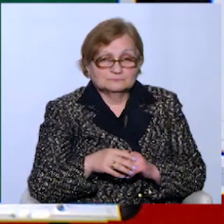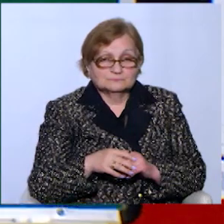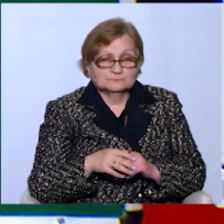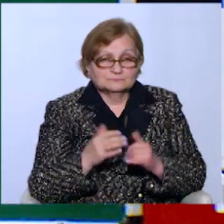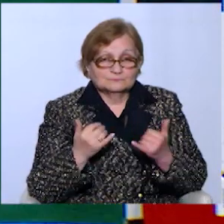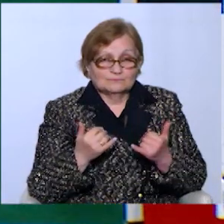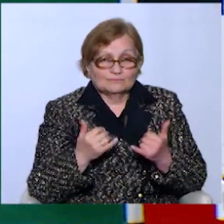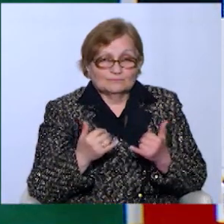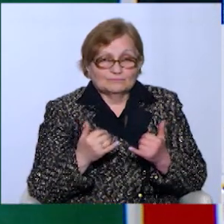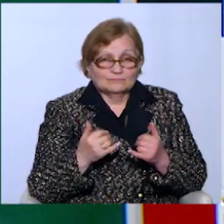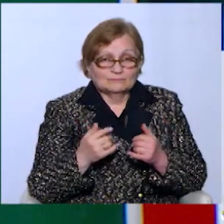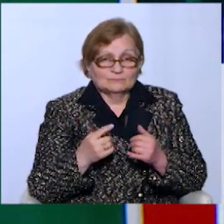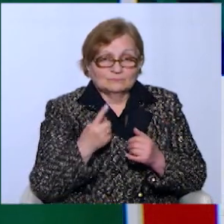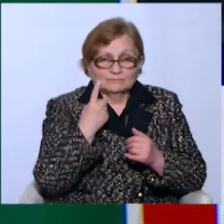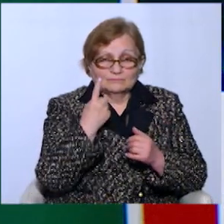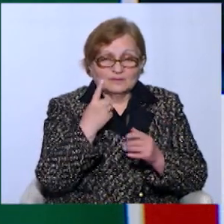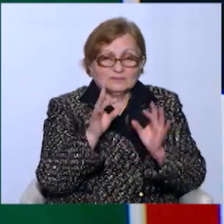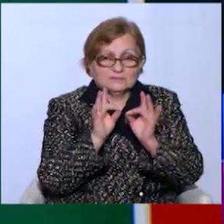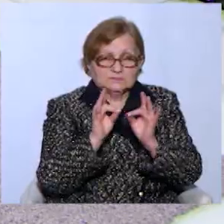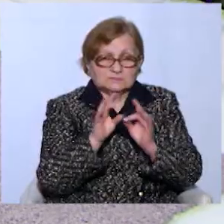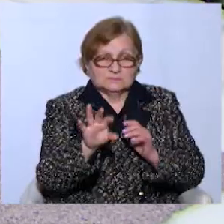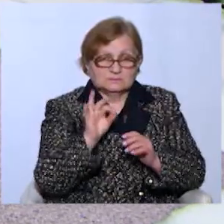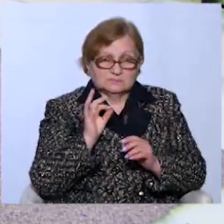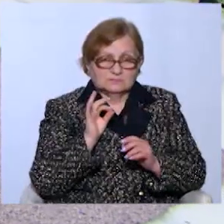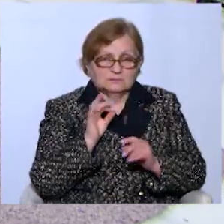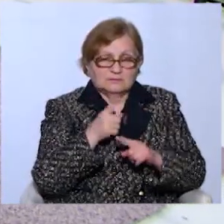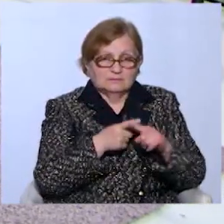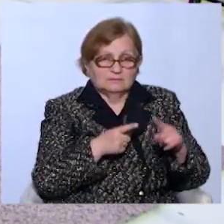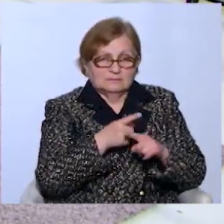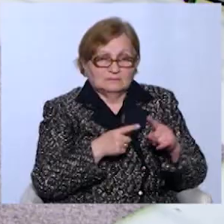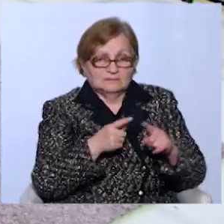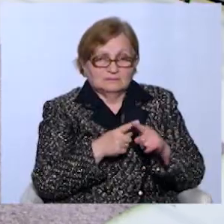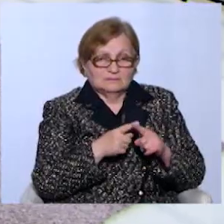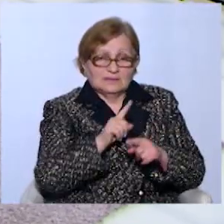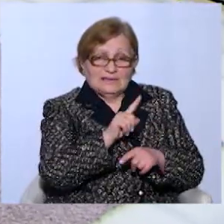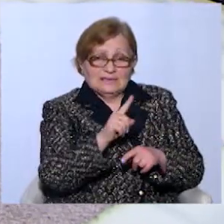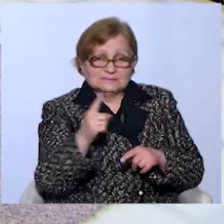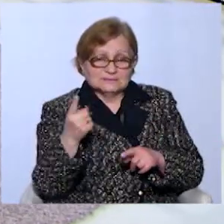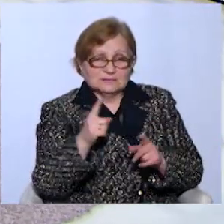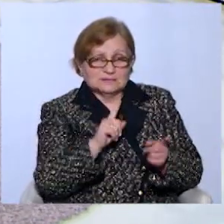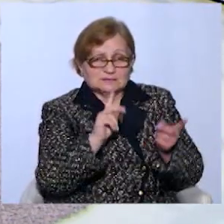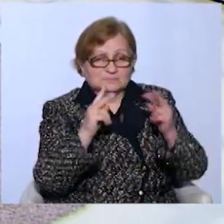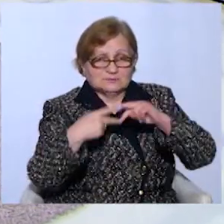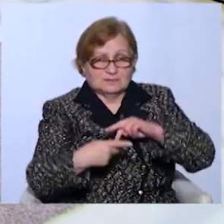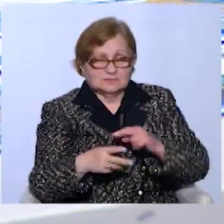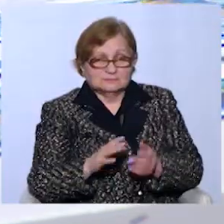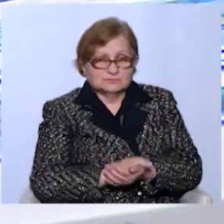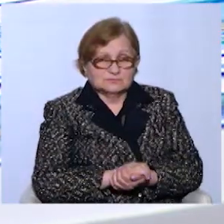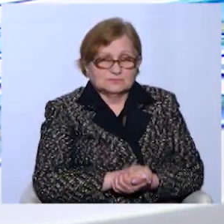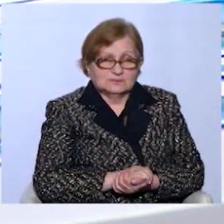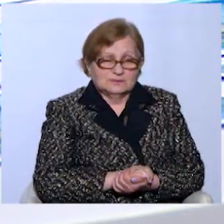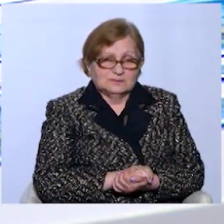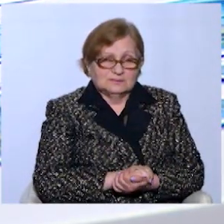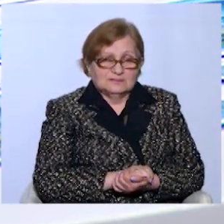ახლა ვიღებ 1 10 ლარიანს და ვახურდავებ 1 ლარიანებად. აი